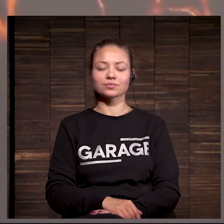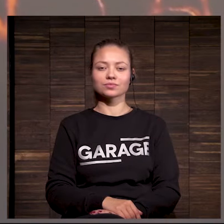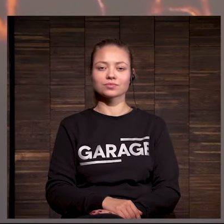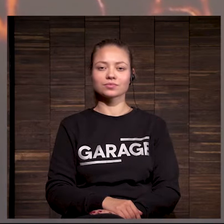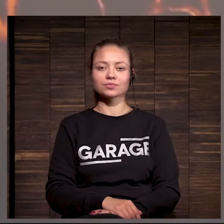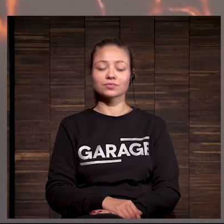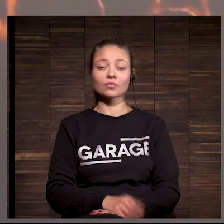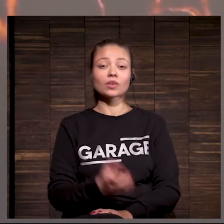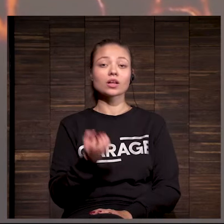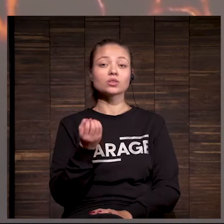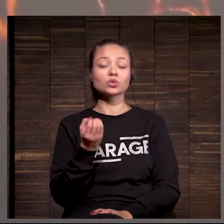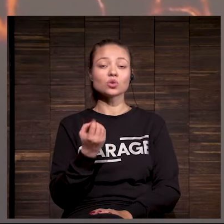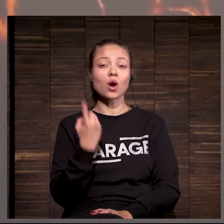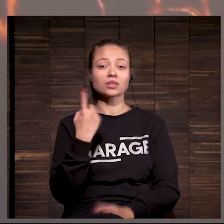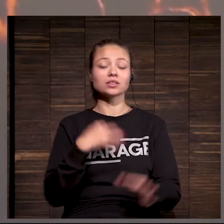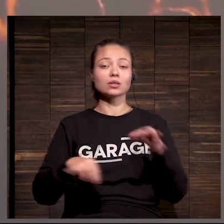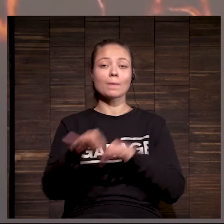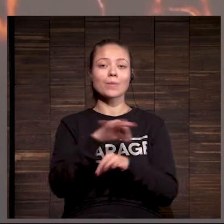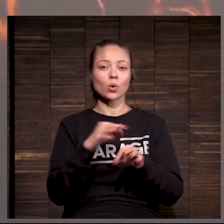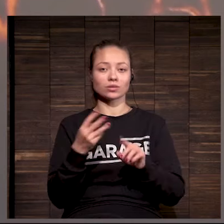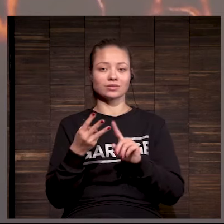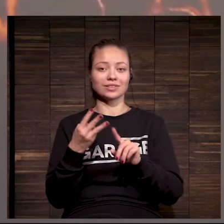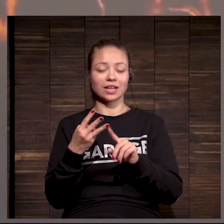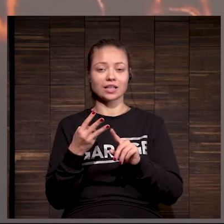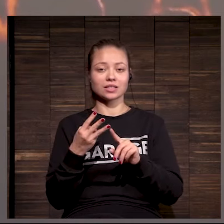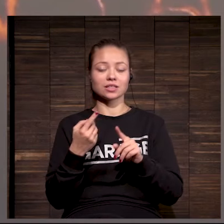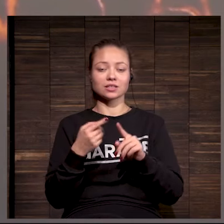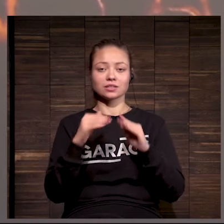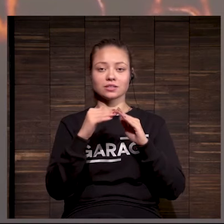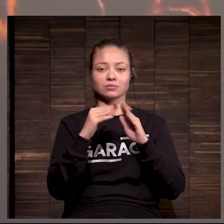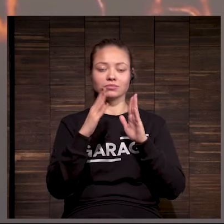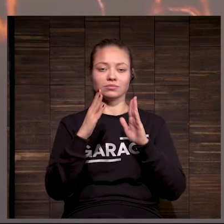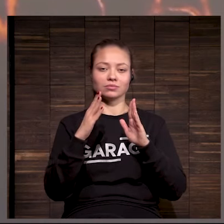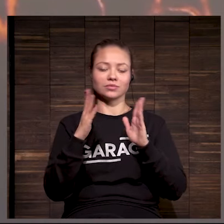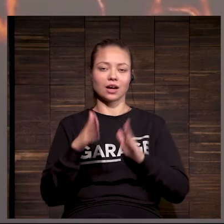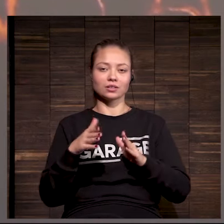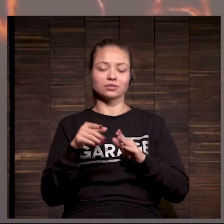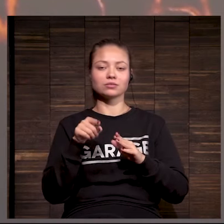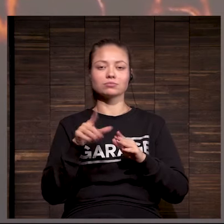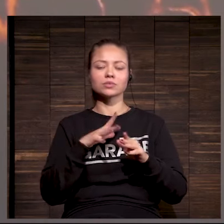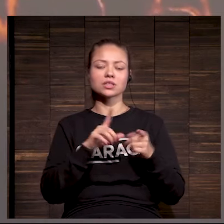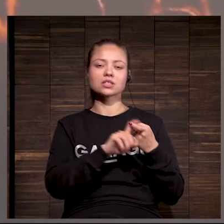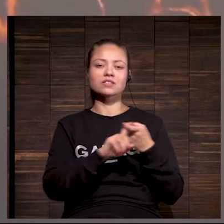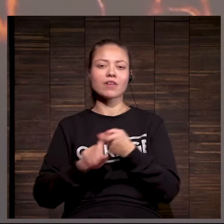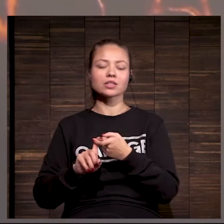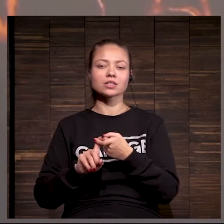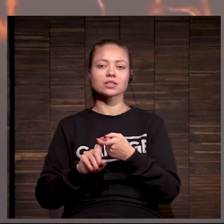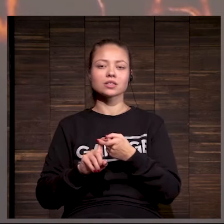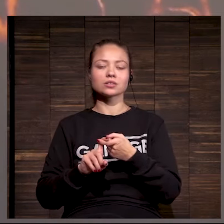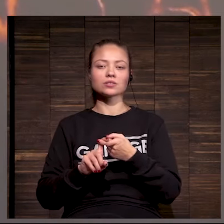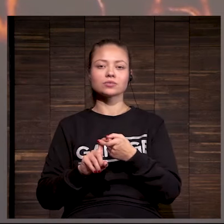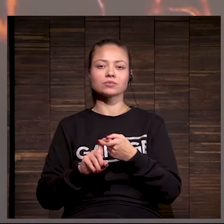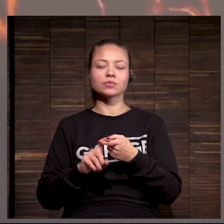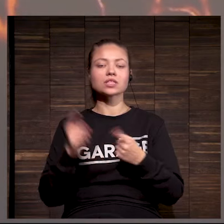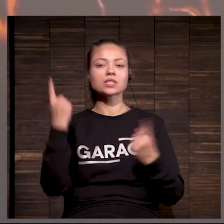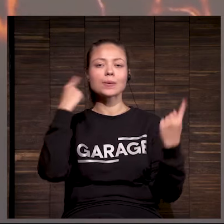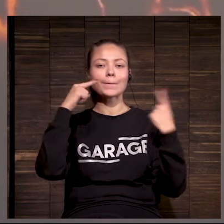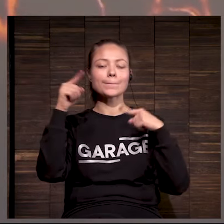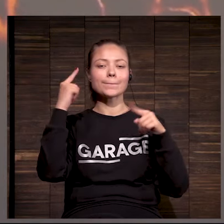еще один проект трети издания этого проекта было связано с мифом